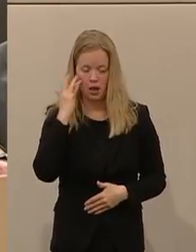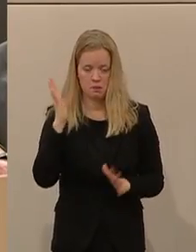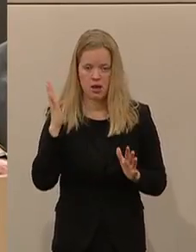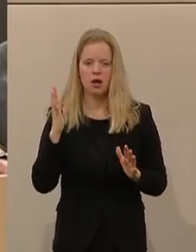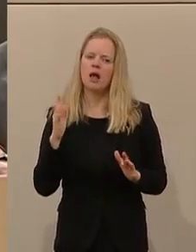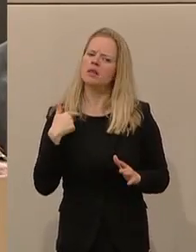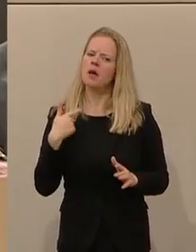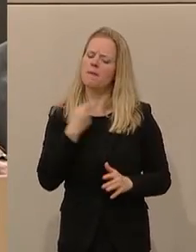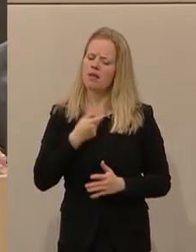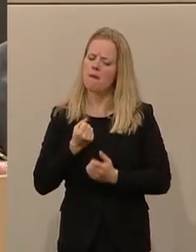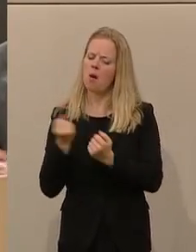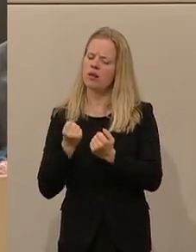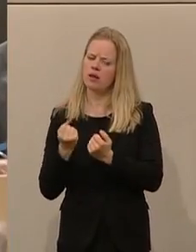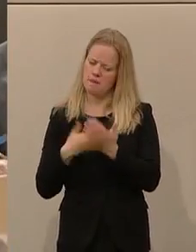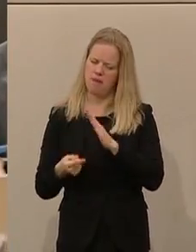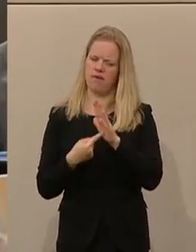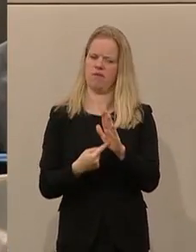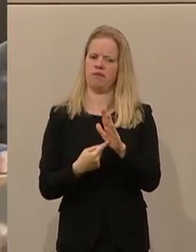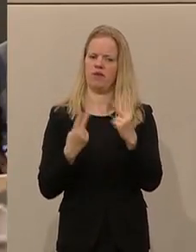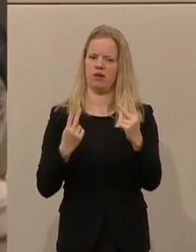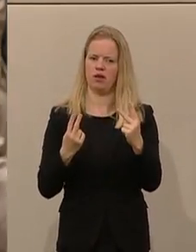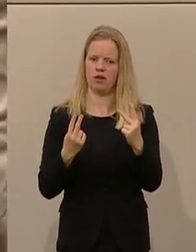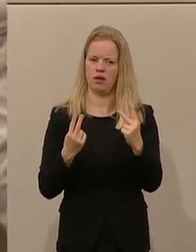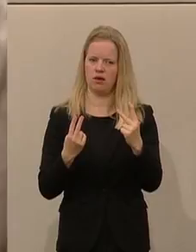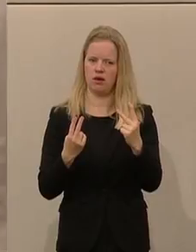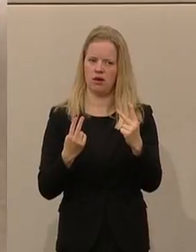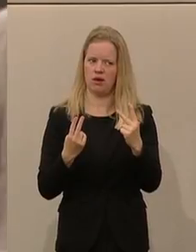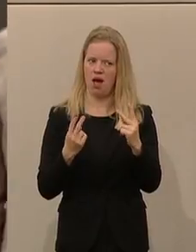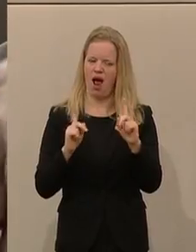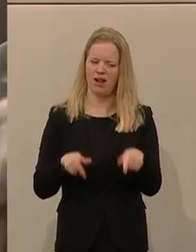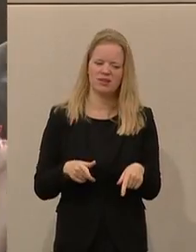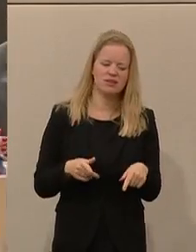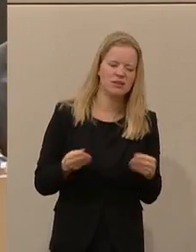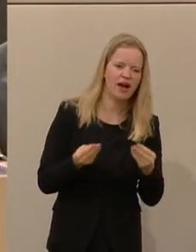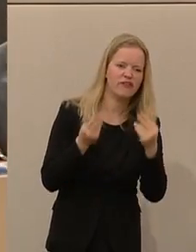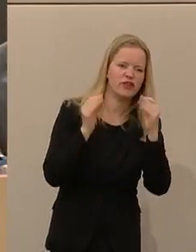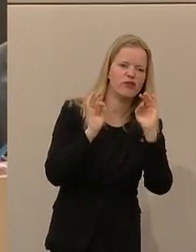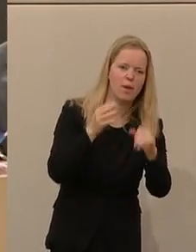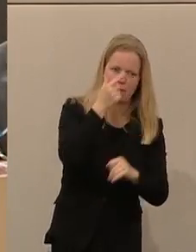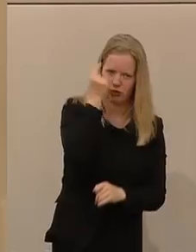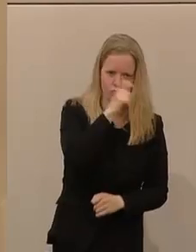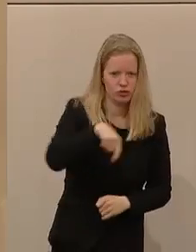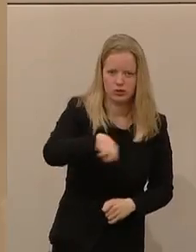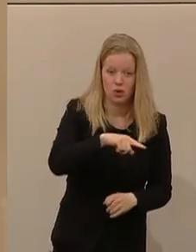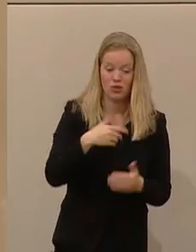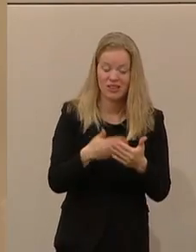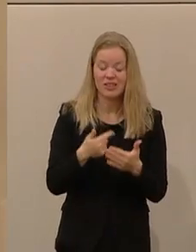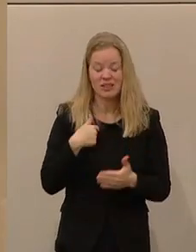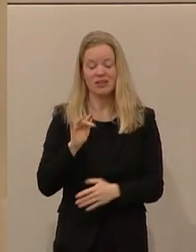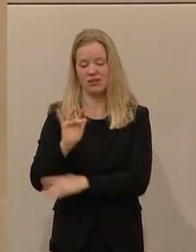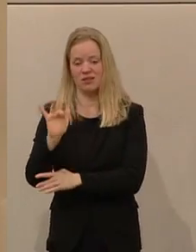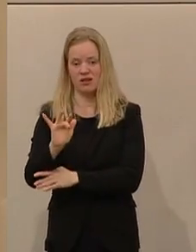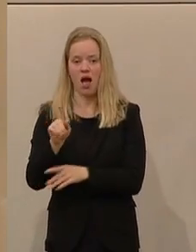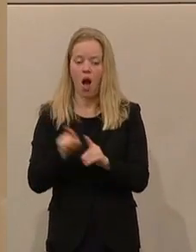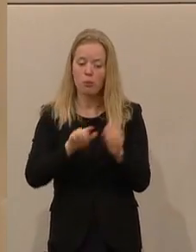regiert wieder Parteipolitik vor dem, was wirklich wichtig ist für die Menschen. Und das kreide ich an, und das findet auch Ausdruck in diesem Budget. Das